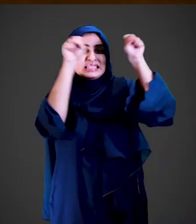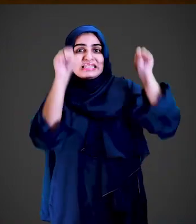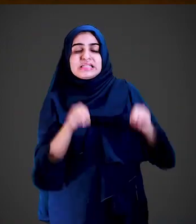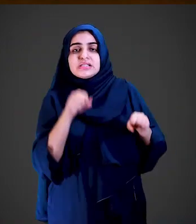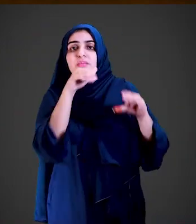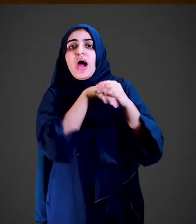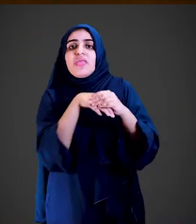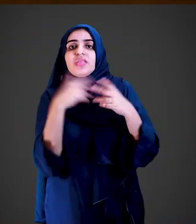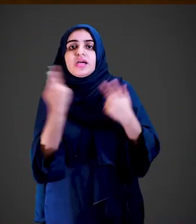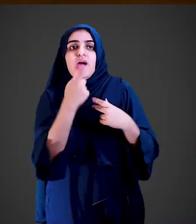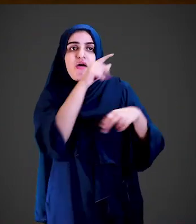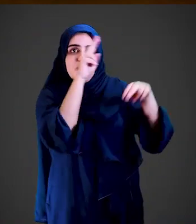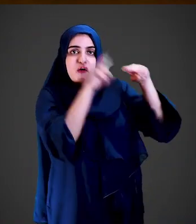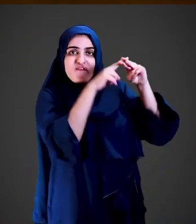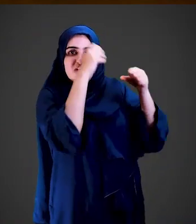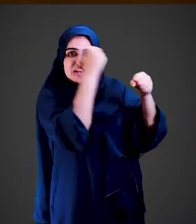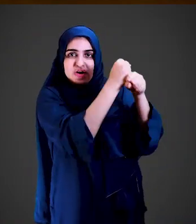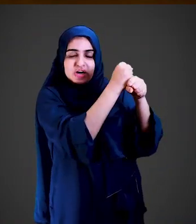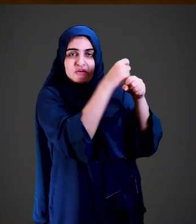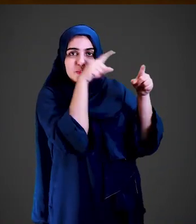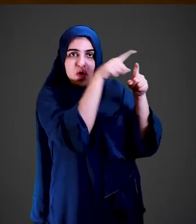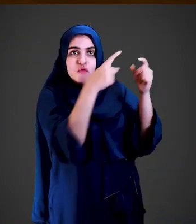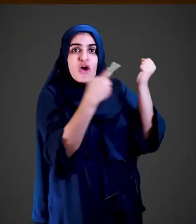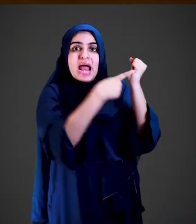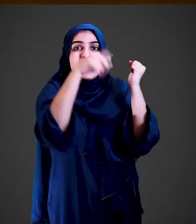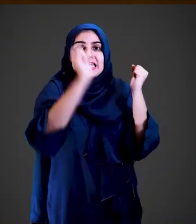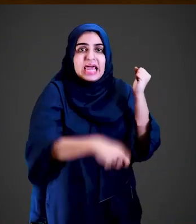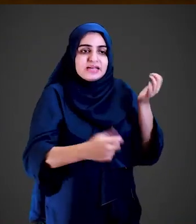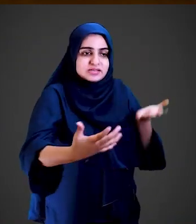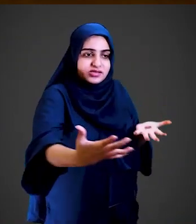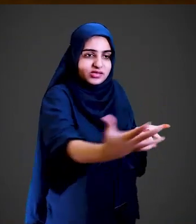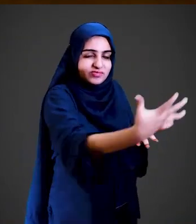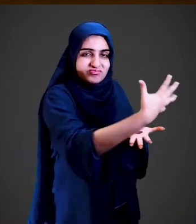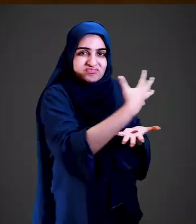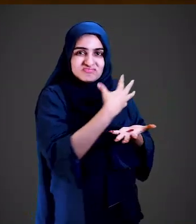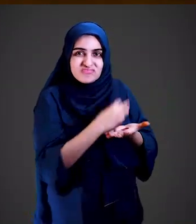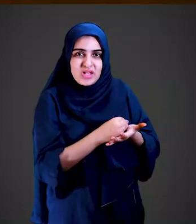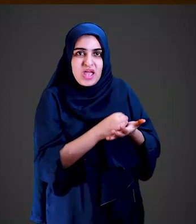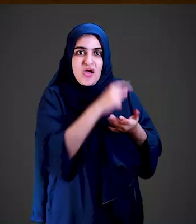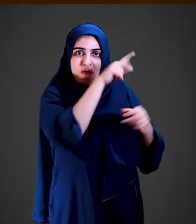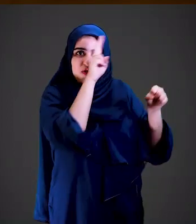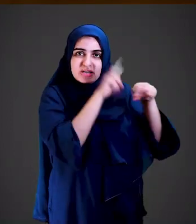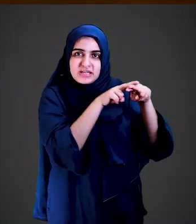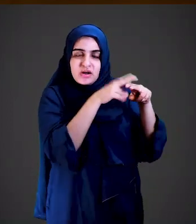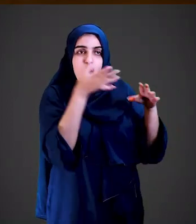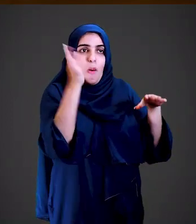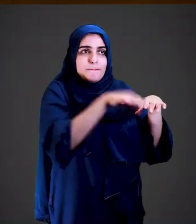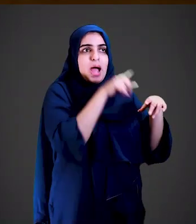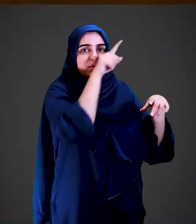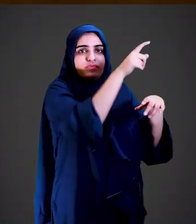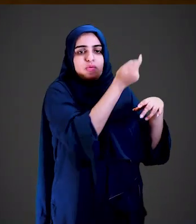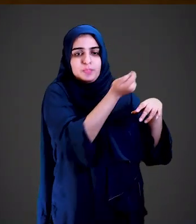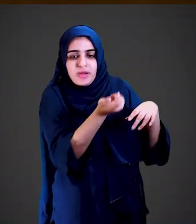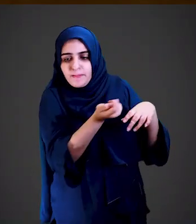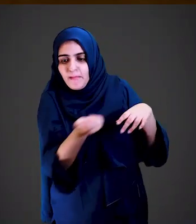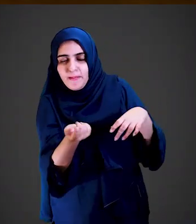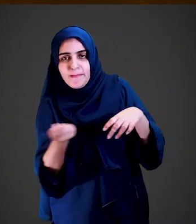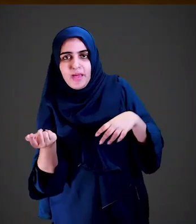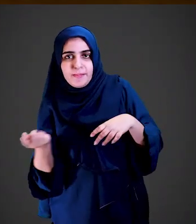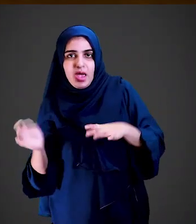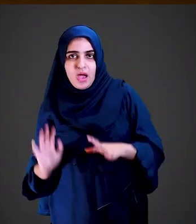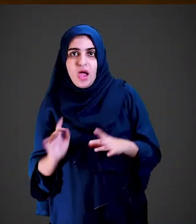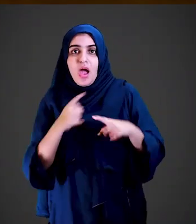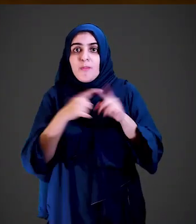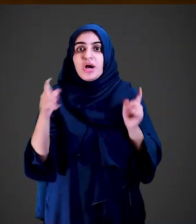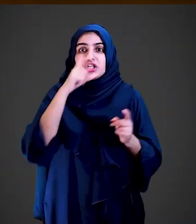جو ہے وہ زیادہ تر ٹیکسز کی کلیکشن اور ساری چیزیں اس کے پاس آتی ہیں اور وہ پھر پاورز نیچے تک جاتی ہیں لیکن اگر آپ